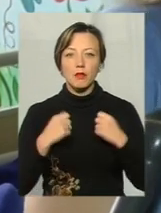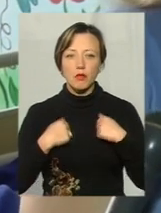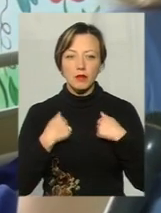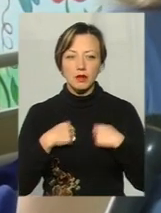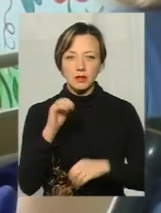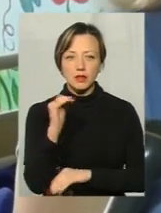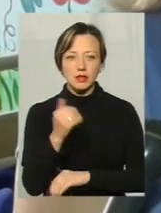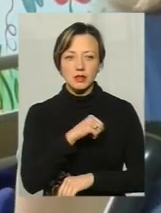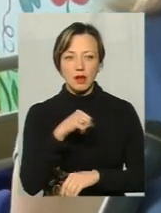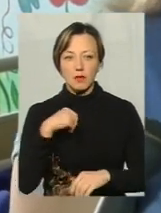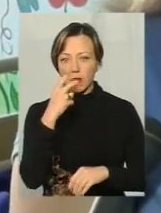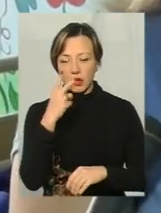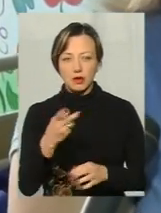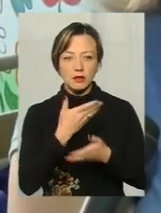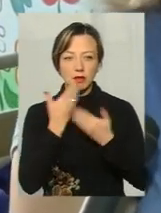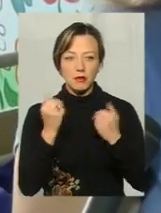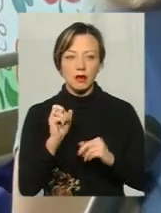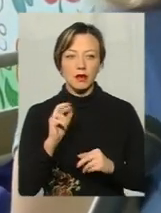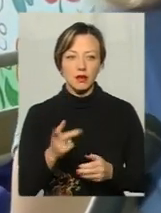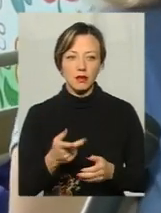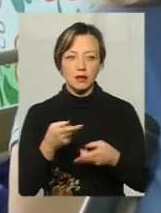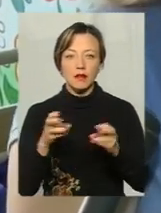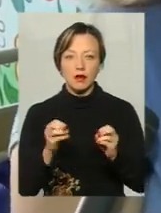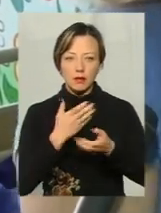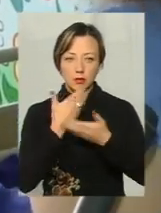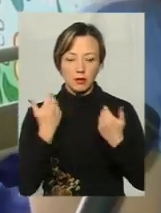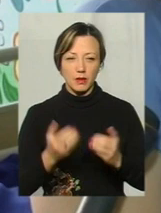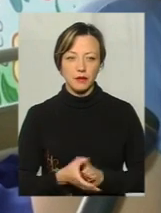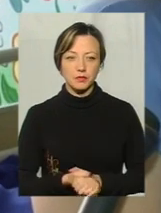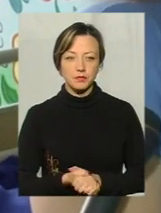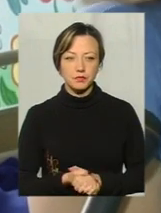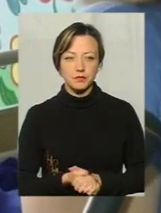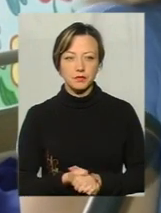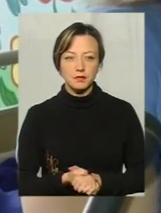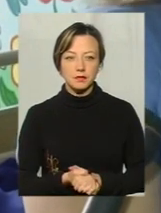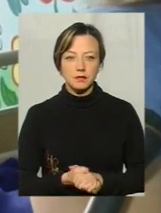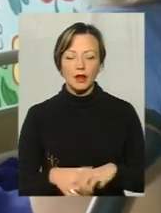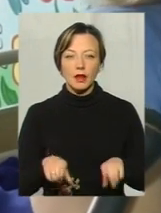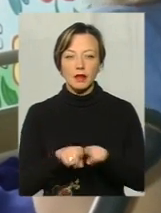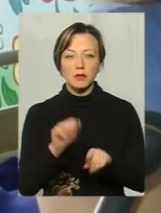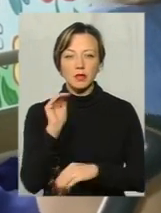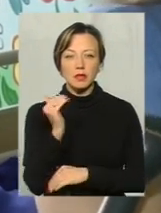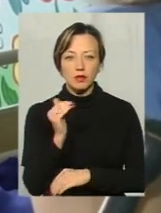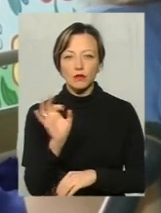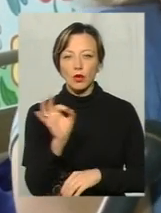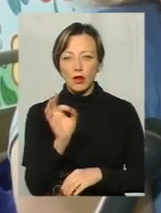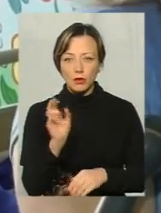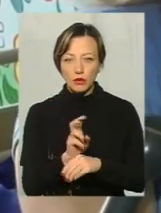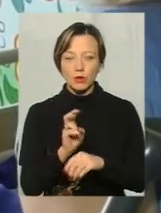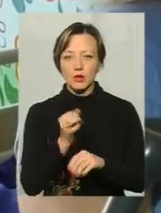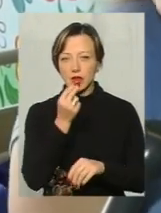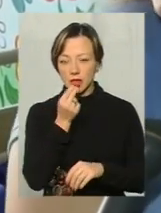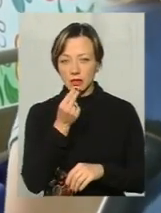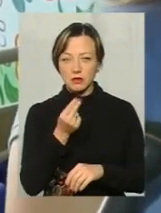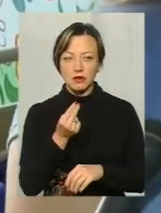а, самі бачите, немає як, немає де. Так само дитина тут, вибачте, і в туалет ходить, і